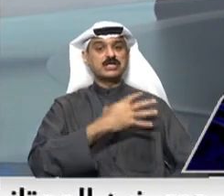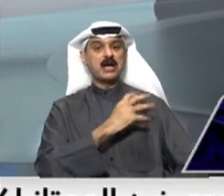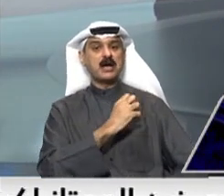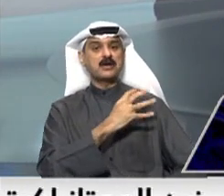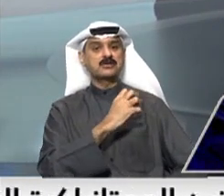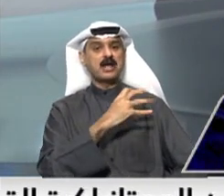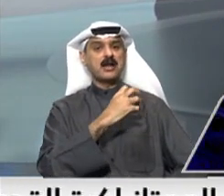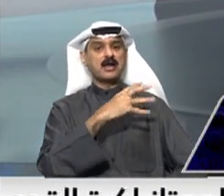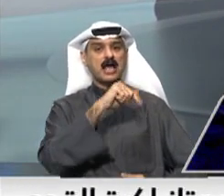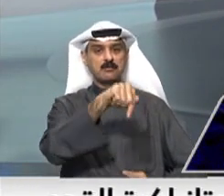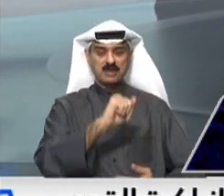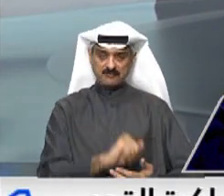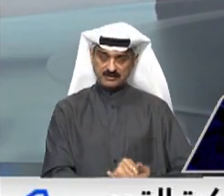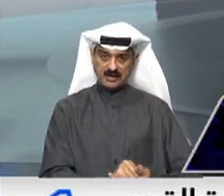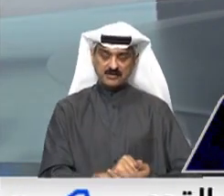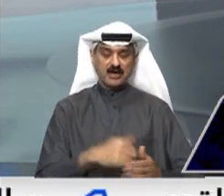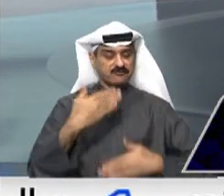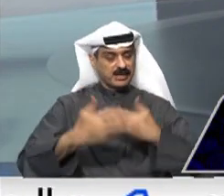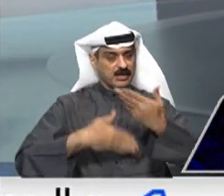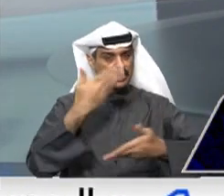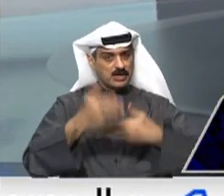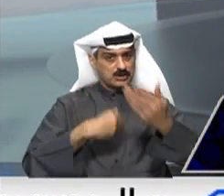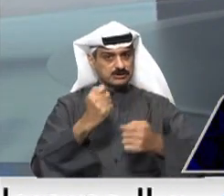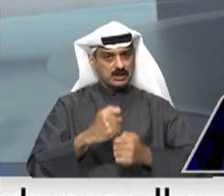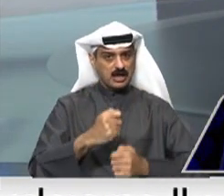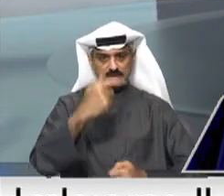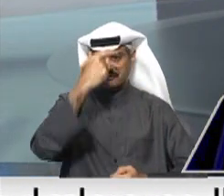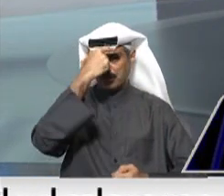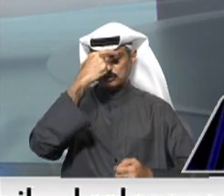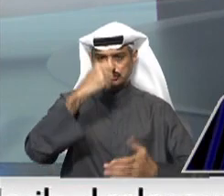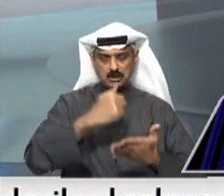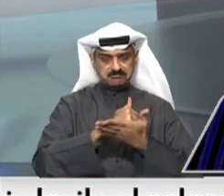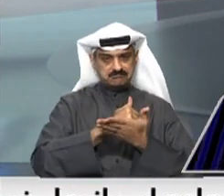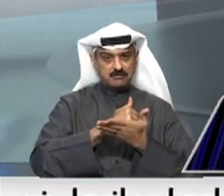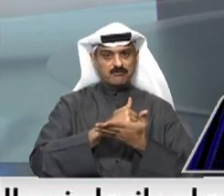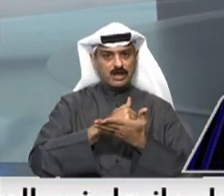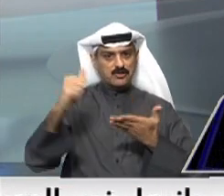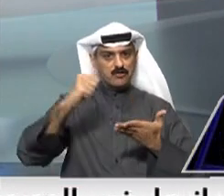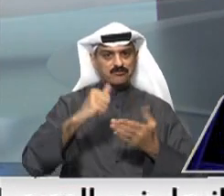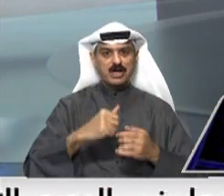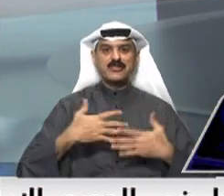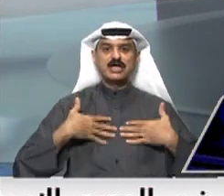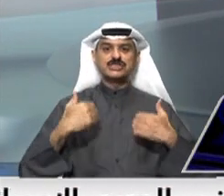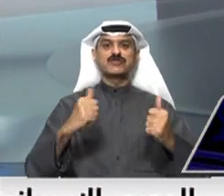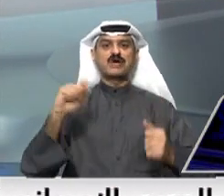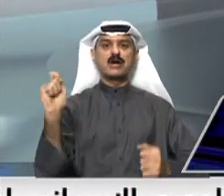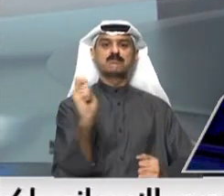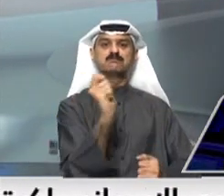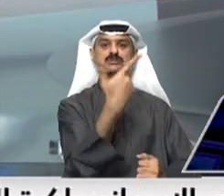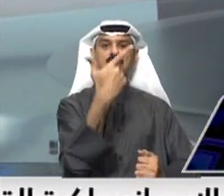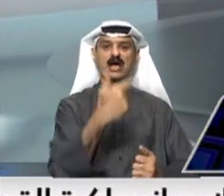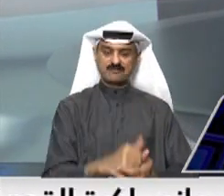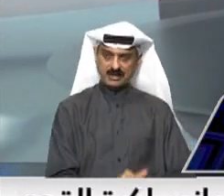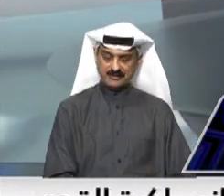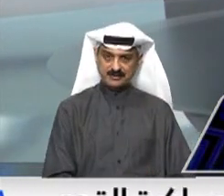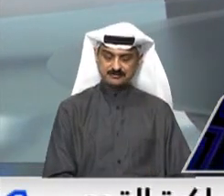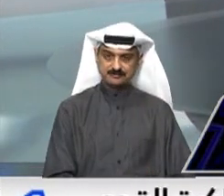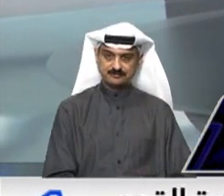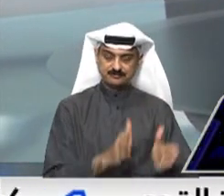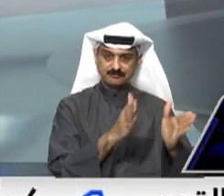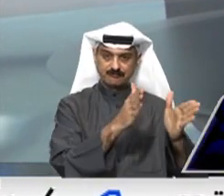طفيفة التوغل، ساهمت في سرعة شفاء المريض والتقليل من المضاعفات الخطيرة. نعم،